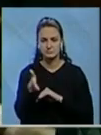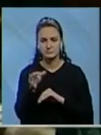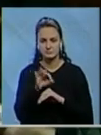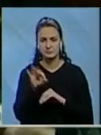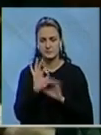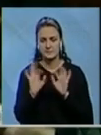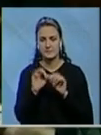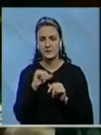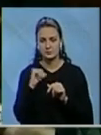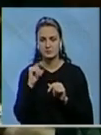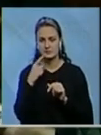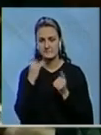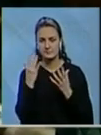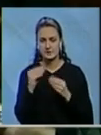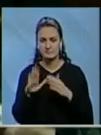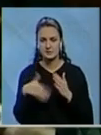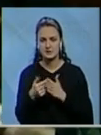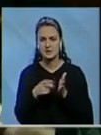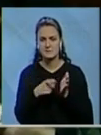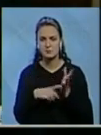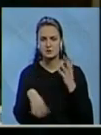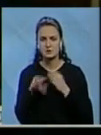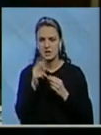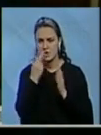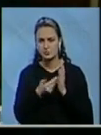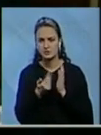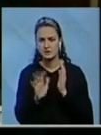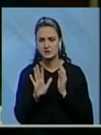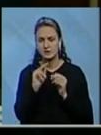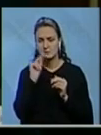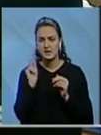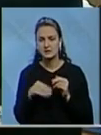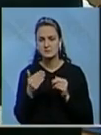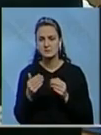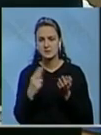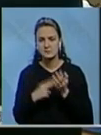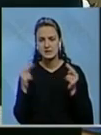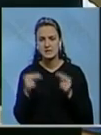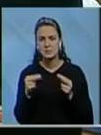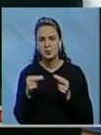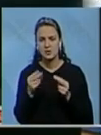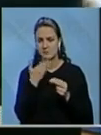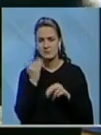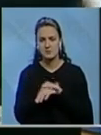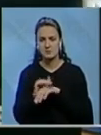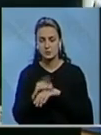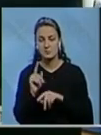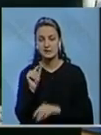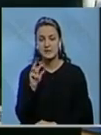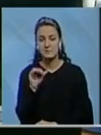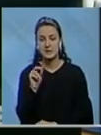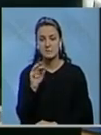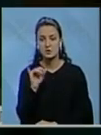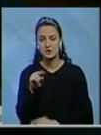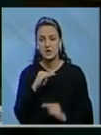მან განაცხადა, რომ დღემდე საგამოძიებო უწყებას არ წარმოუდგენია ბრალდების დამადასტურებელი რაიმე მტკიცებულება, რომელიც თემირლან